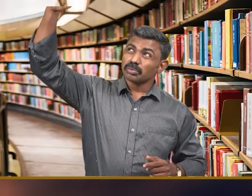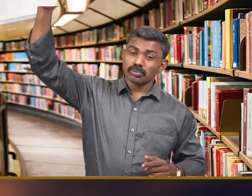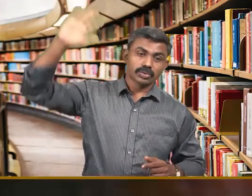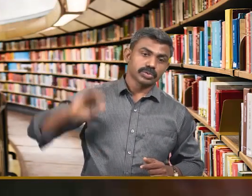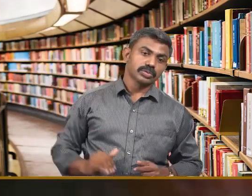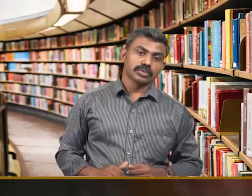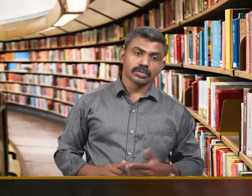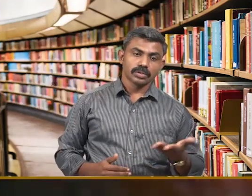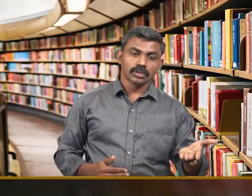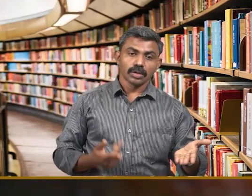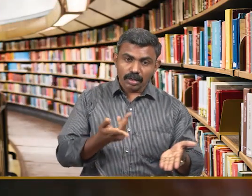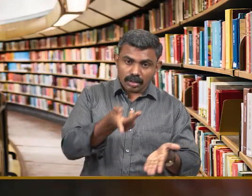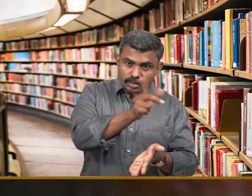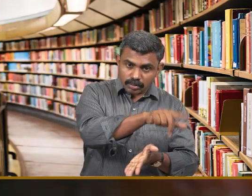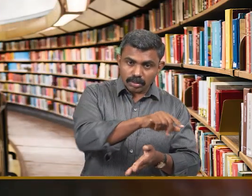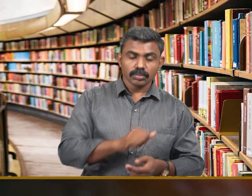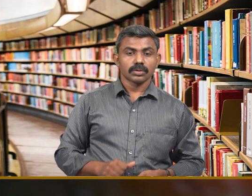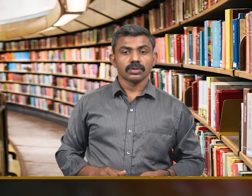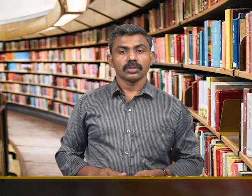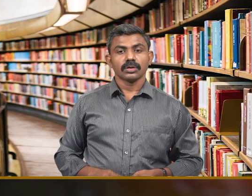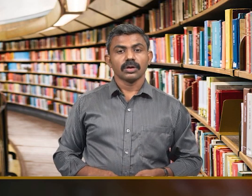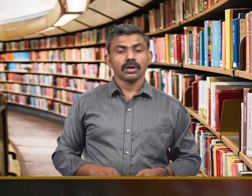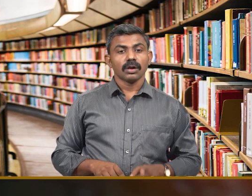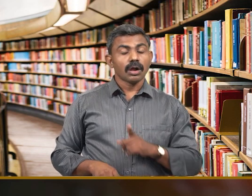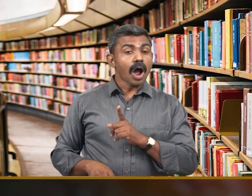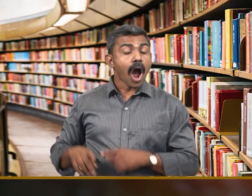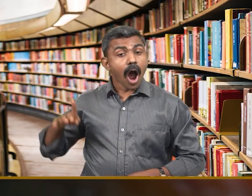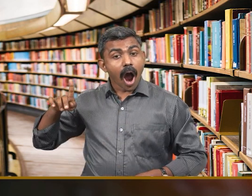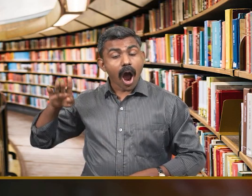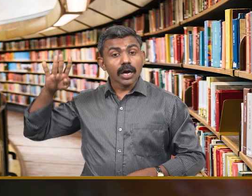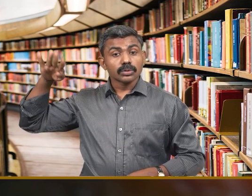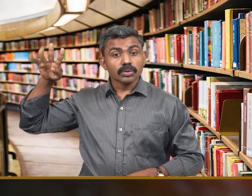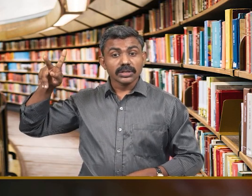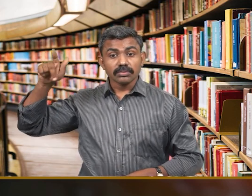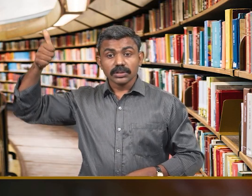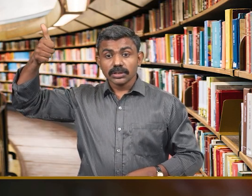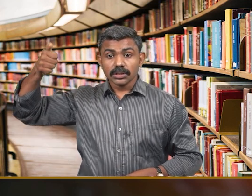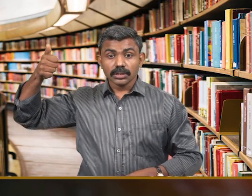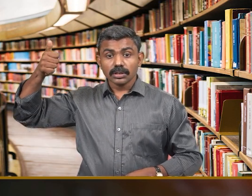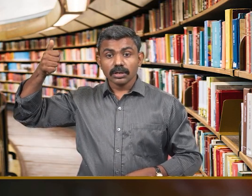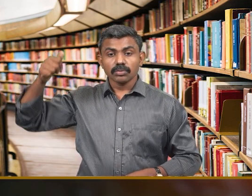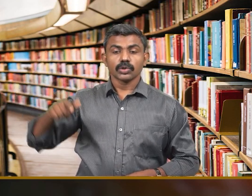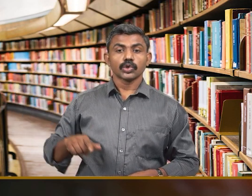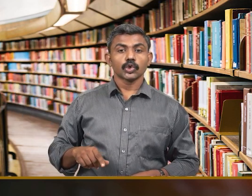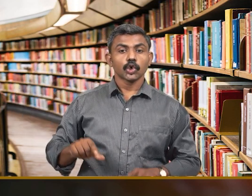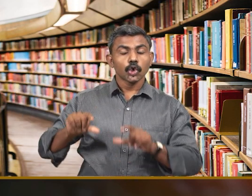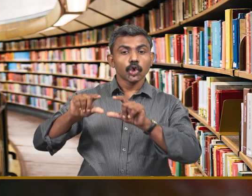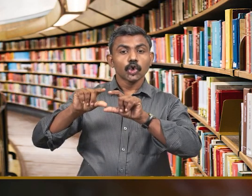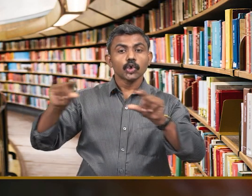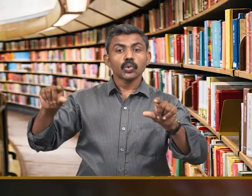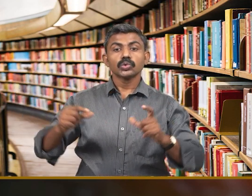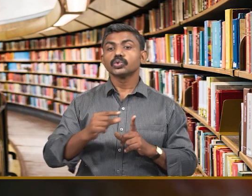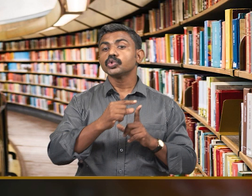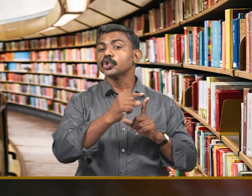அடுத்து அது மட்டும் இல்லாமல் இவர் வந்து 1926 இவர் வந்து தலைவர், அப்போ அதாவது டியூஸ் என்னன்னு அவர் பட்டத்தை